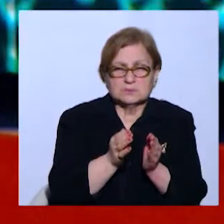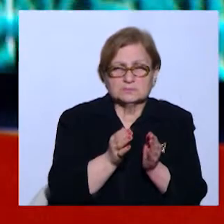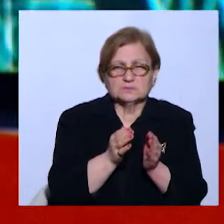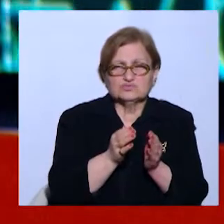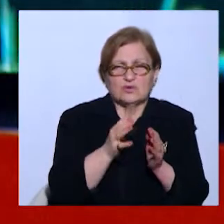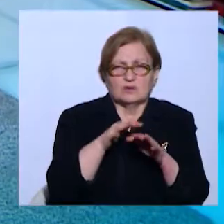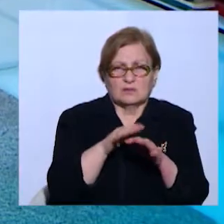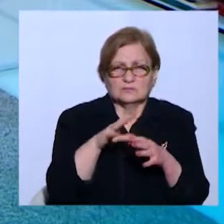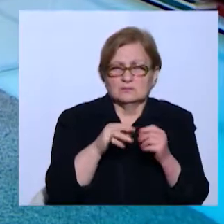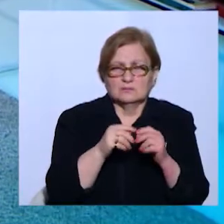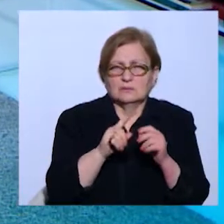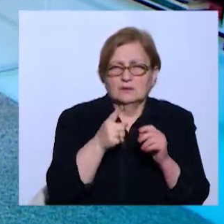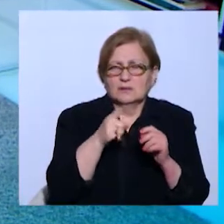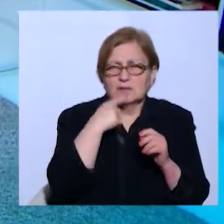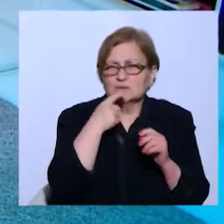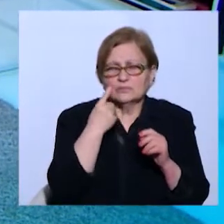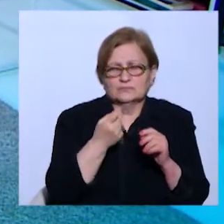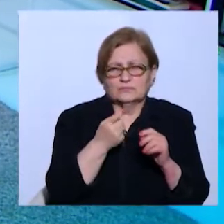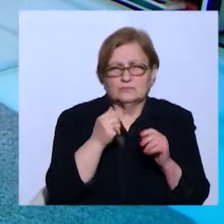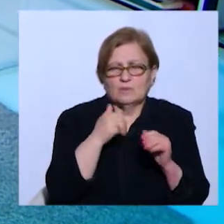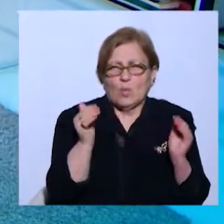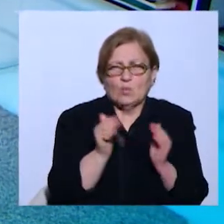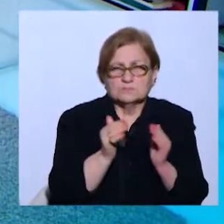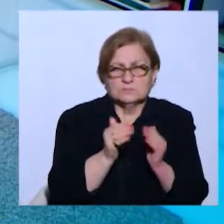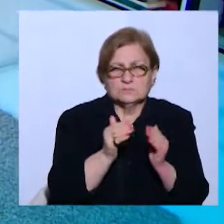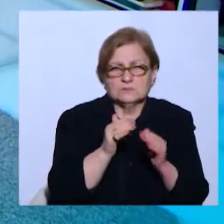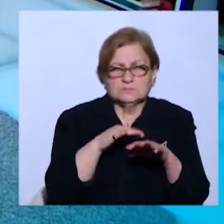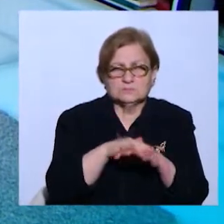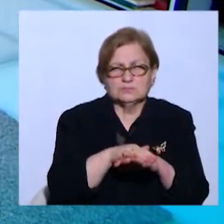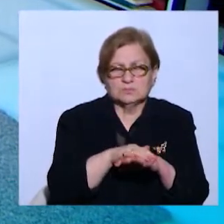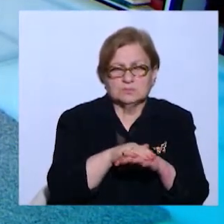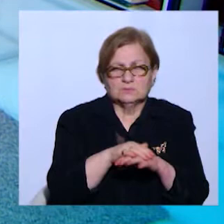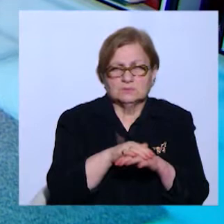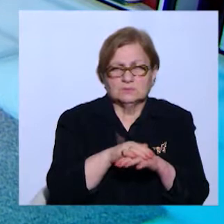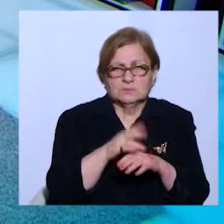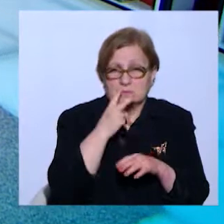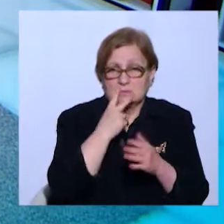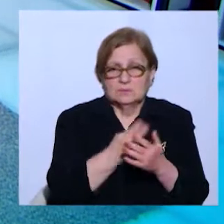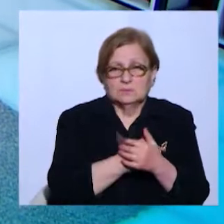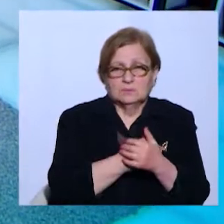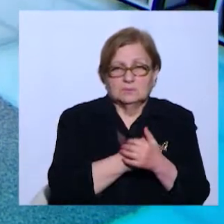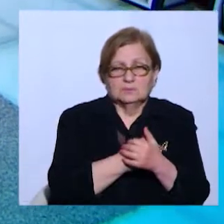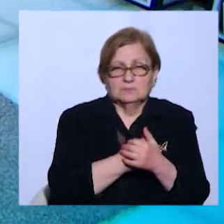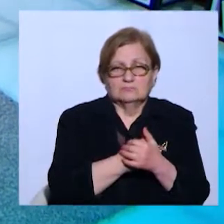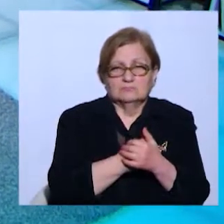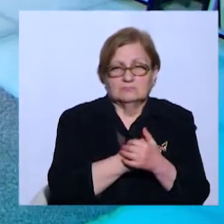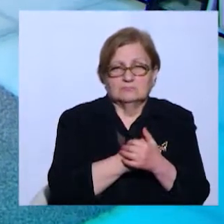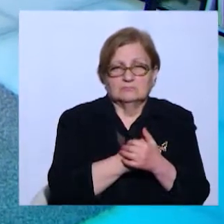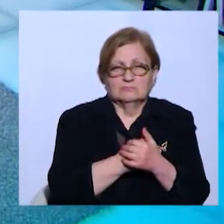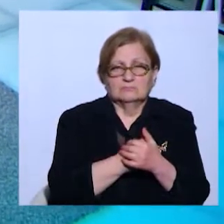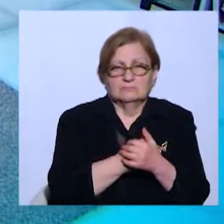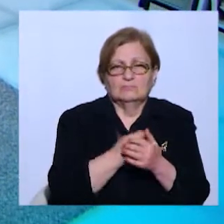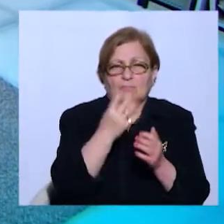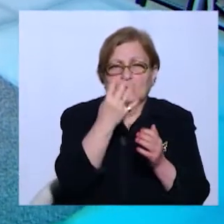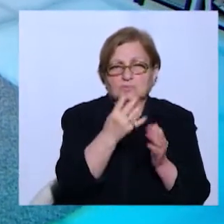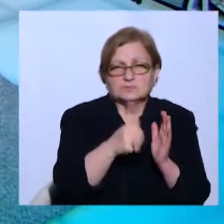ხანში. რატო ვთქვი ეს საერთო უმცირესი ჯერადი? აი აგერ მო ხედავთ. საერთო უმცირესი ჯერადი 4-ის და 6-ის